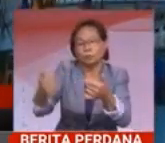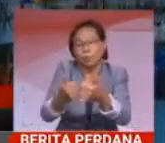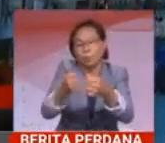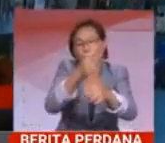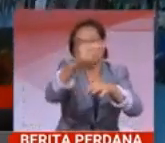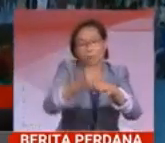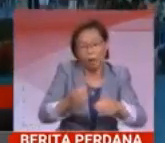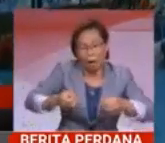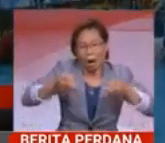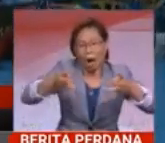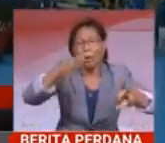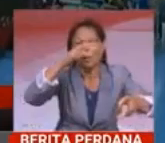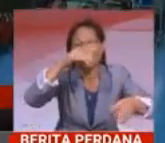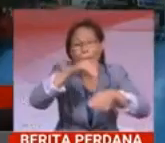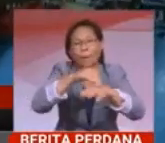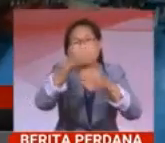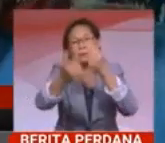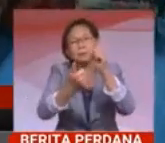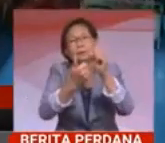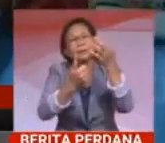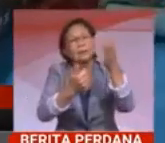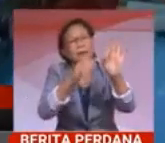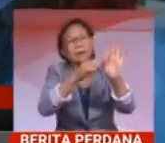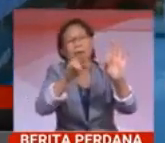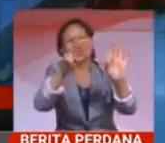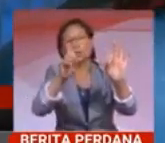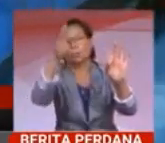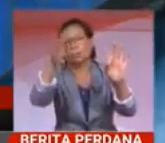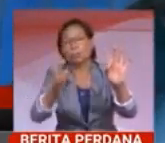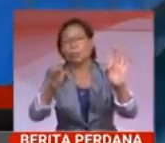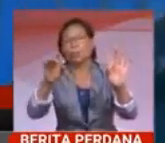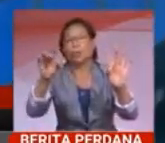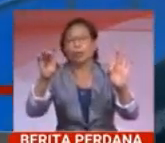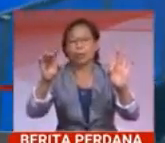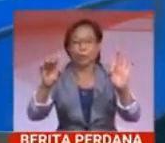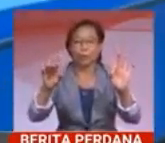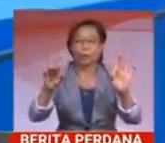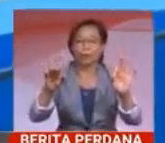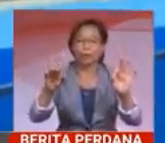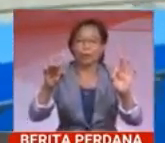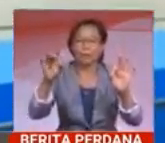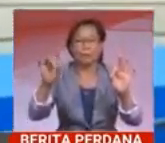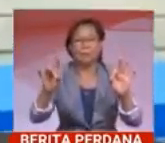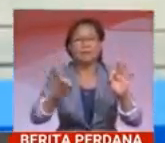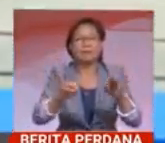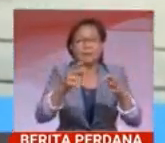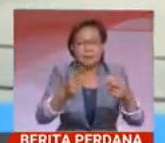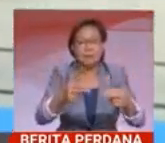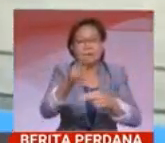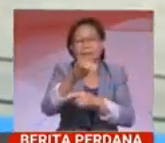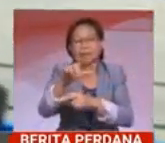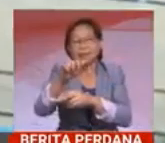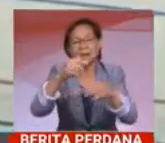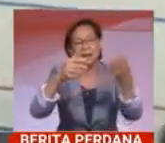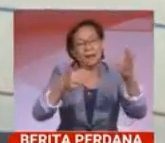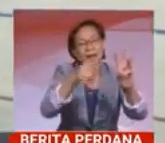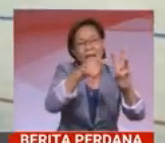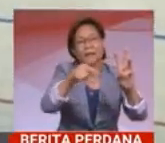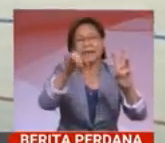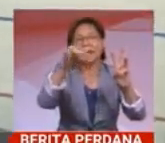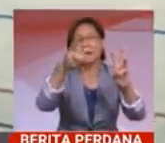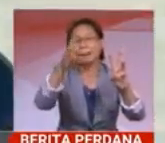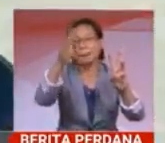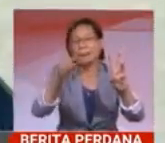kebangsaan lebuh raya dimulai kepada 19 dan 20 hari bulan kecoa dan kebangsaan tragedi veldroom nilai fajan amblas sehingga